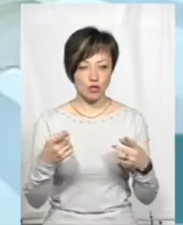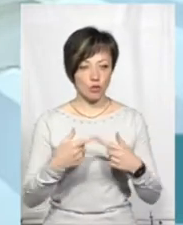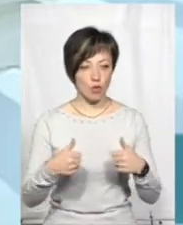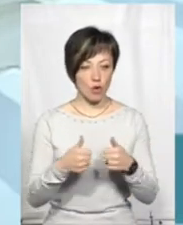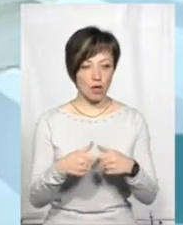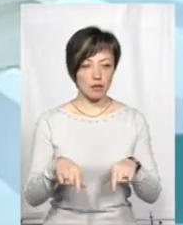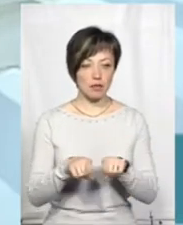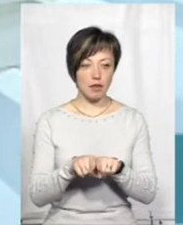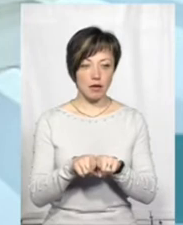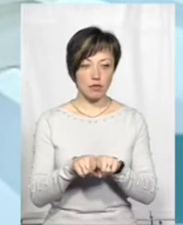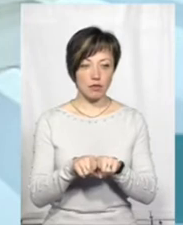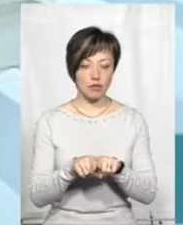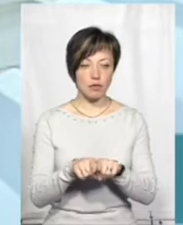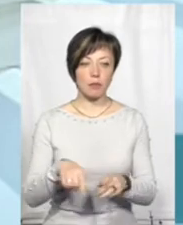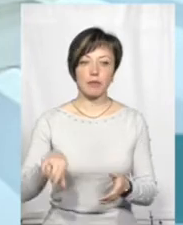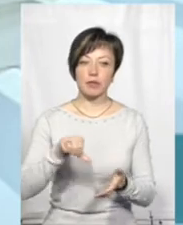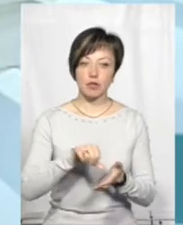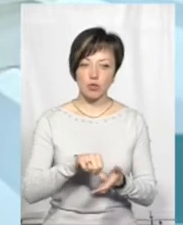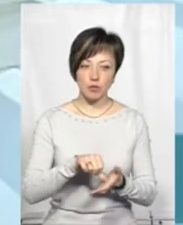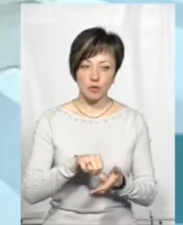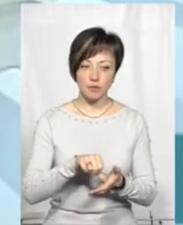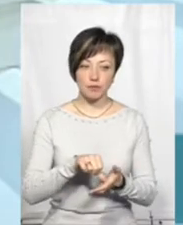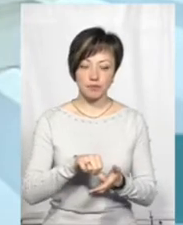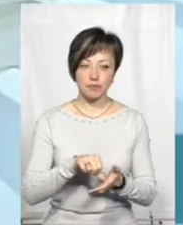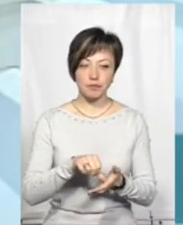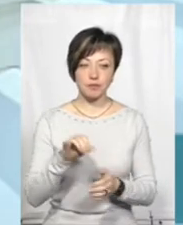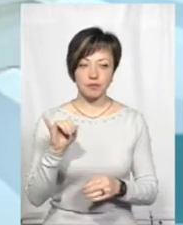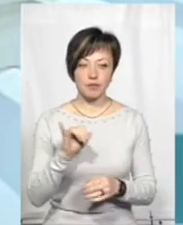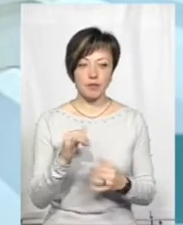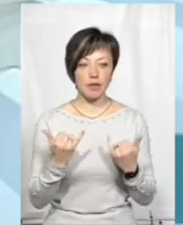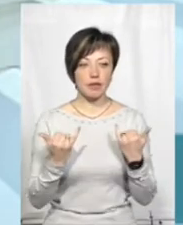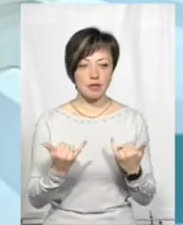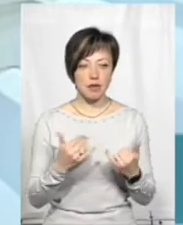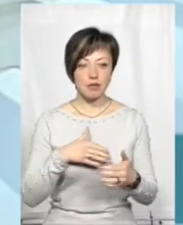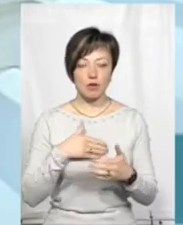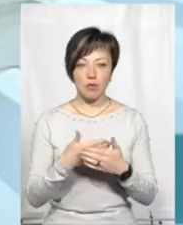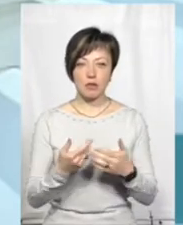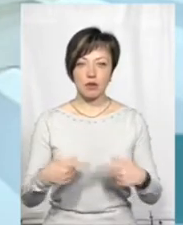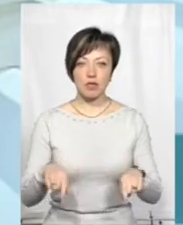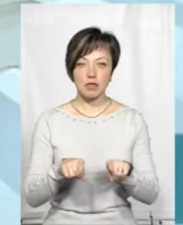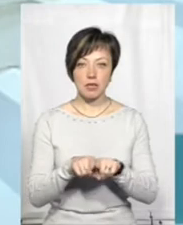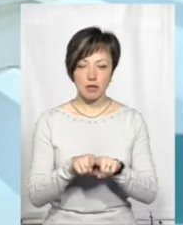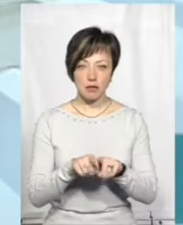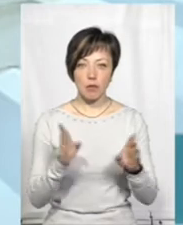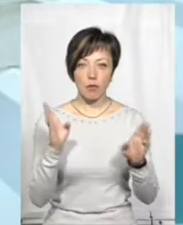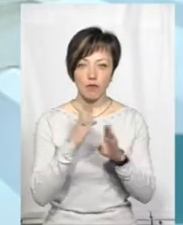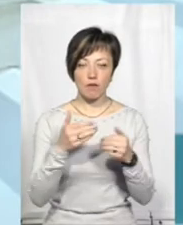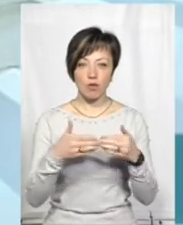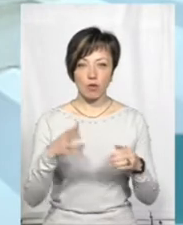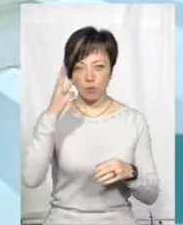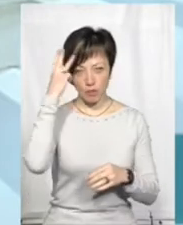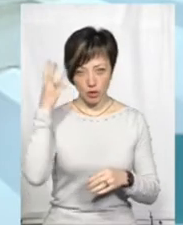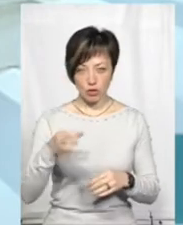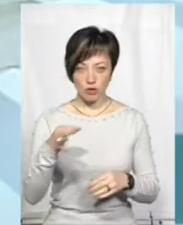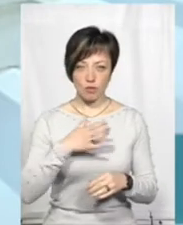орган. Ми також в ньому присутні. І зараз громадська організація «Повітряні ворота Хмельниччини» в моїй